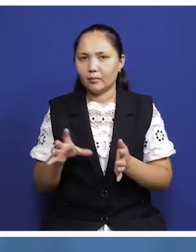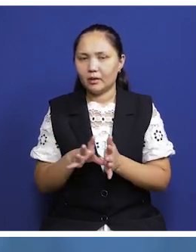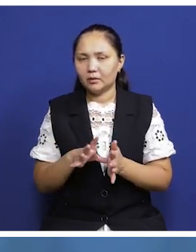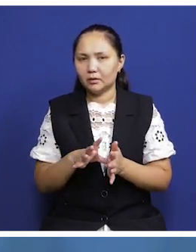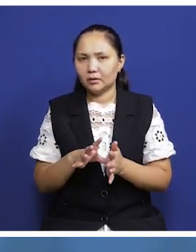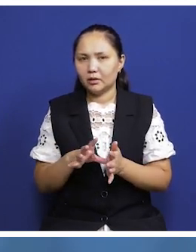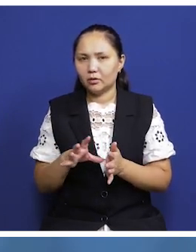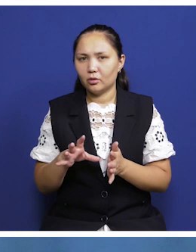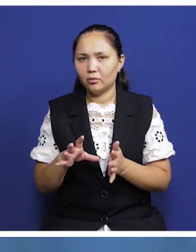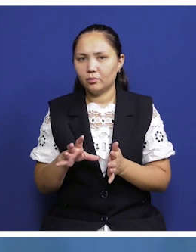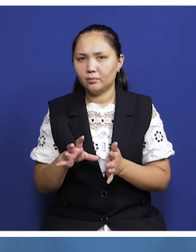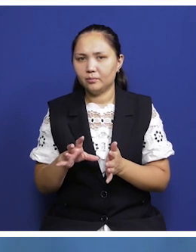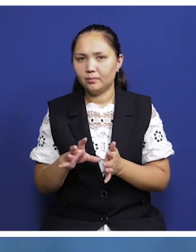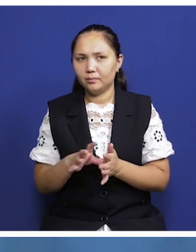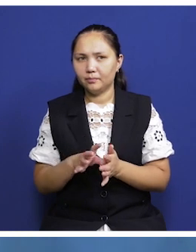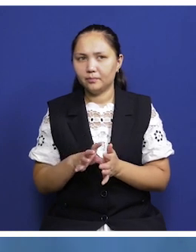бойынша біз